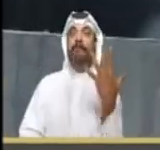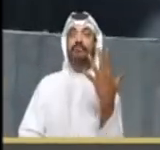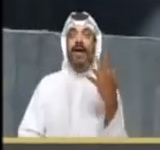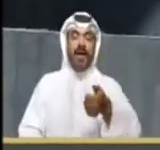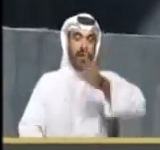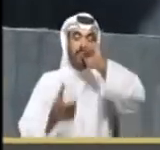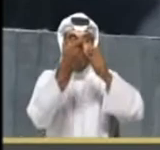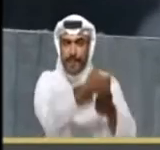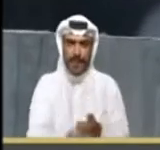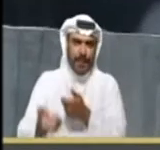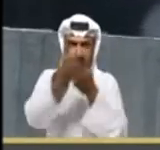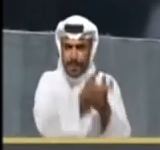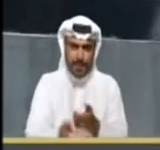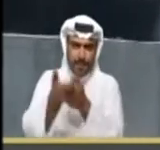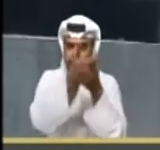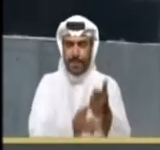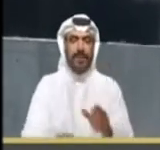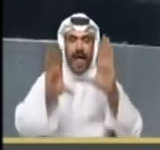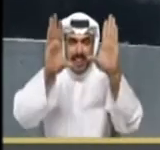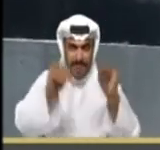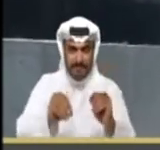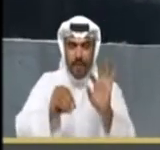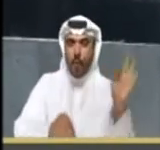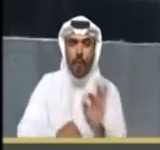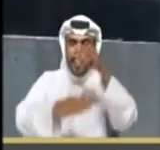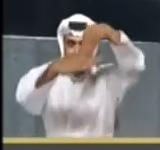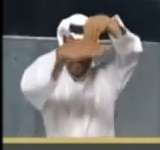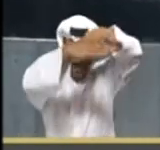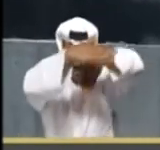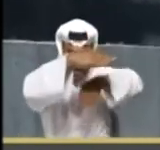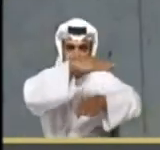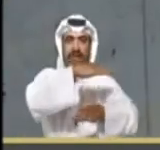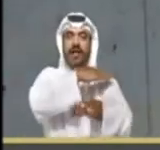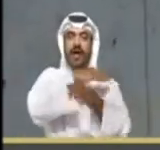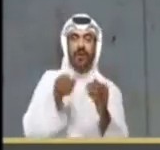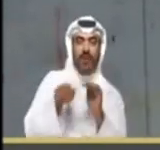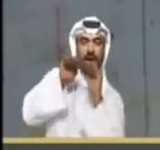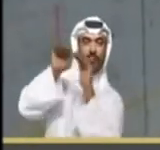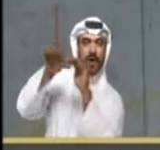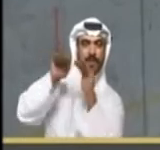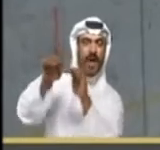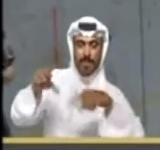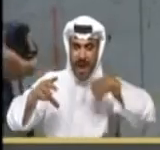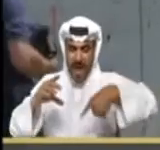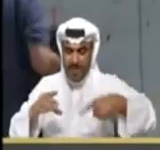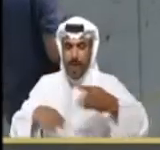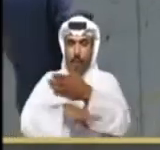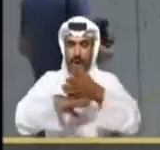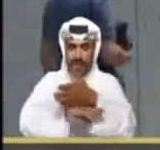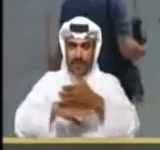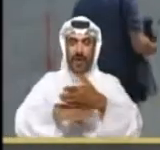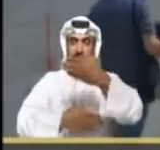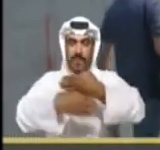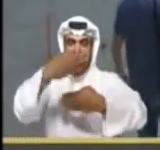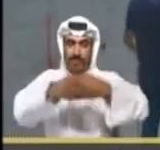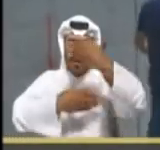200 متر مربع، موضحا أن الحريق اندلع في سرداب يستخدم لتخزين المعدات الكهربائية والأخشاب في مشروع